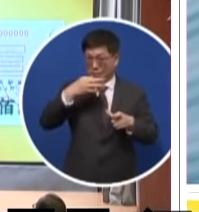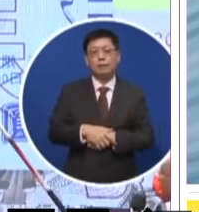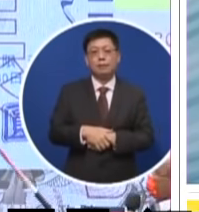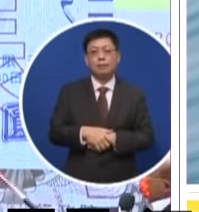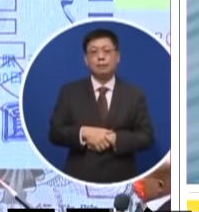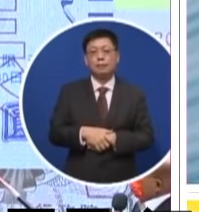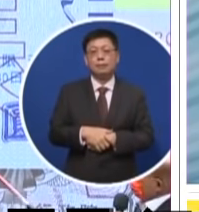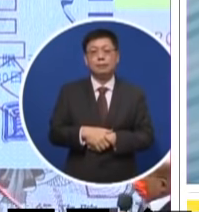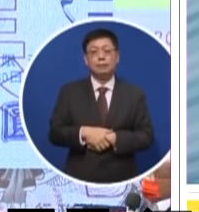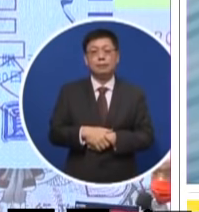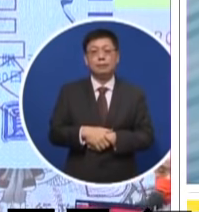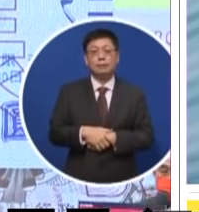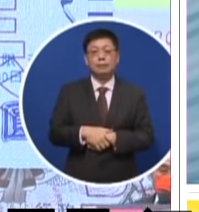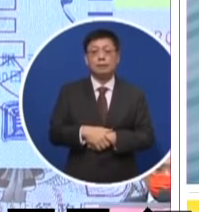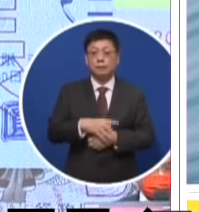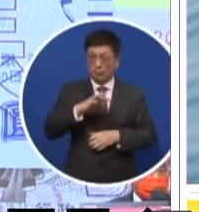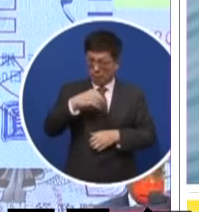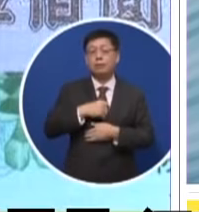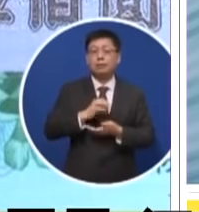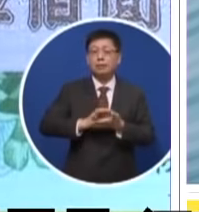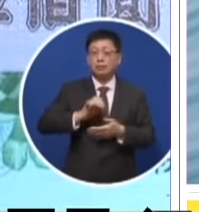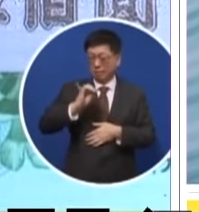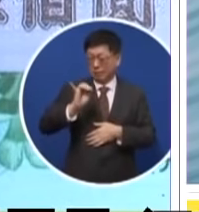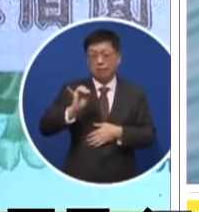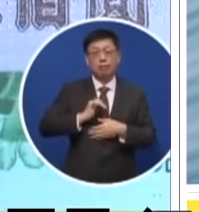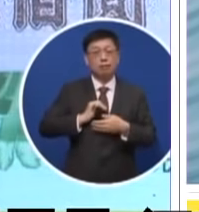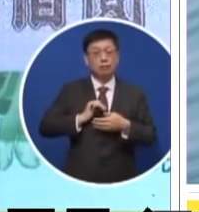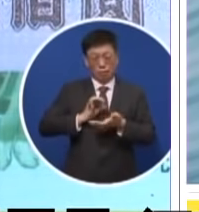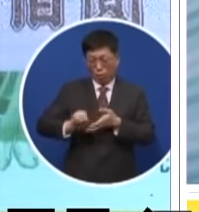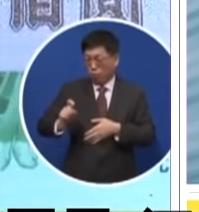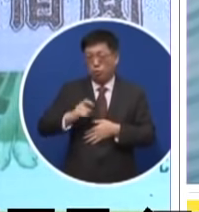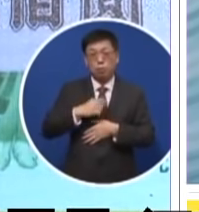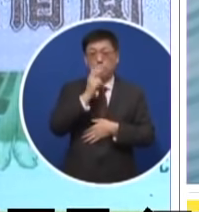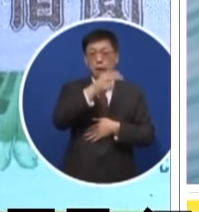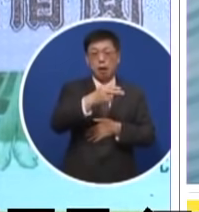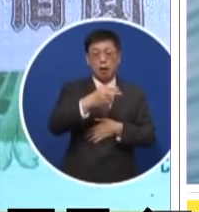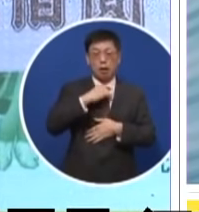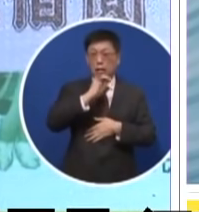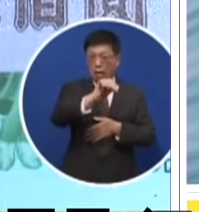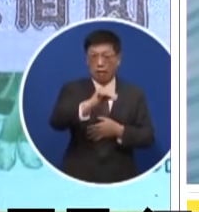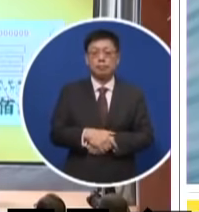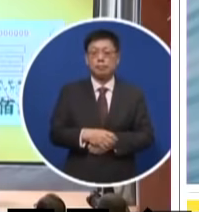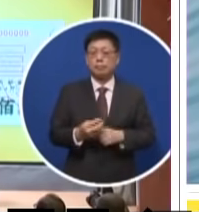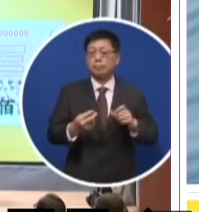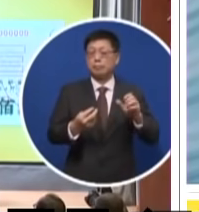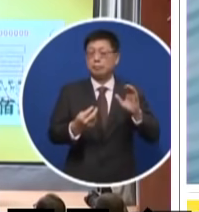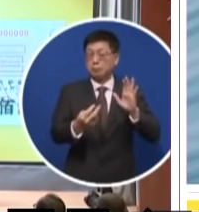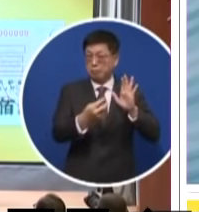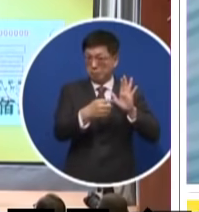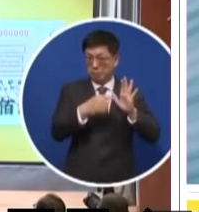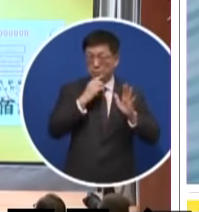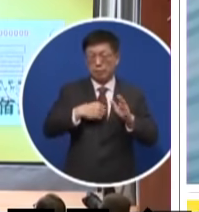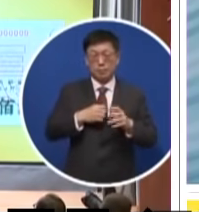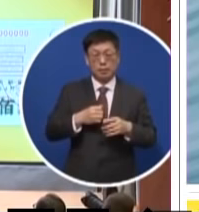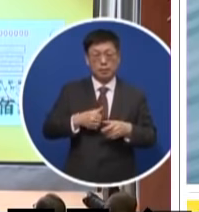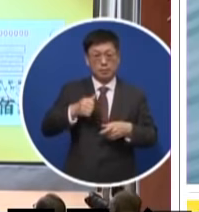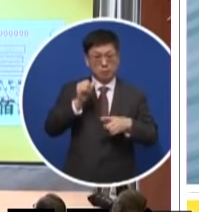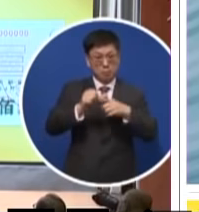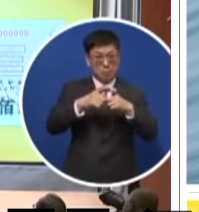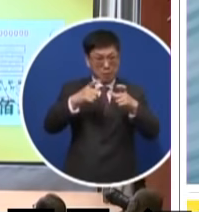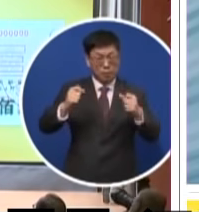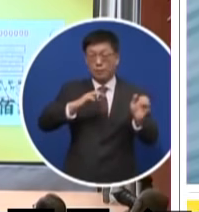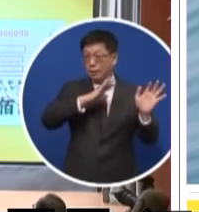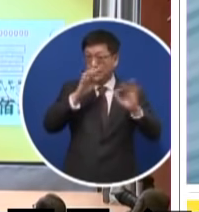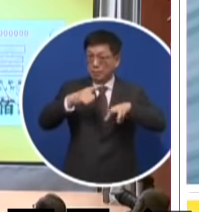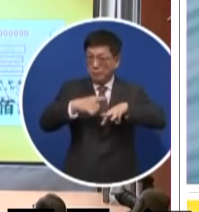办法服务啊？为什么完全宕机嘛？ 我们听到你讲这样讲吼，真的，你对我来讲，我都同情你的，真的很辛苦啦。